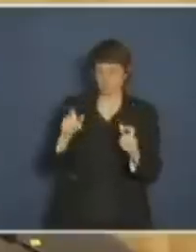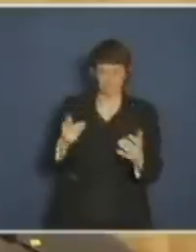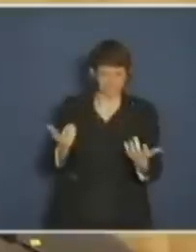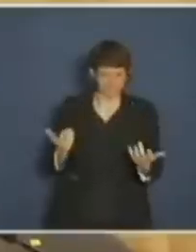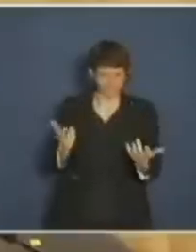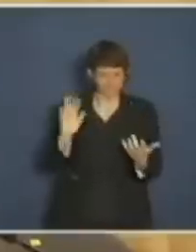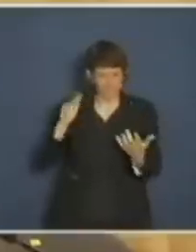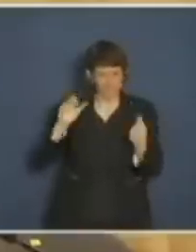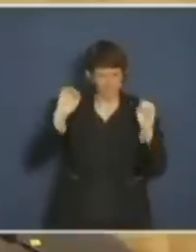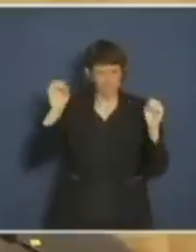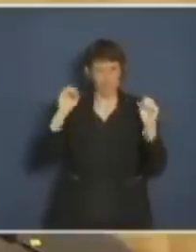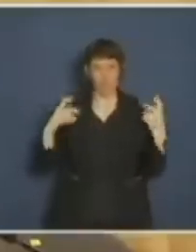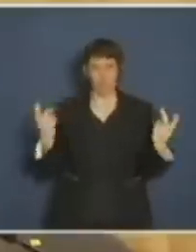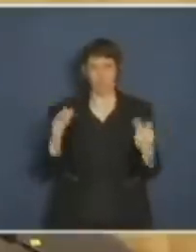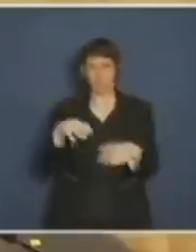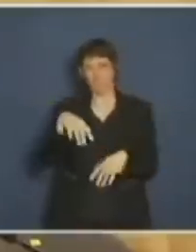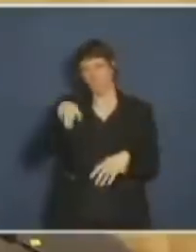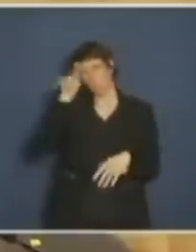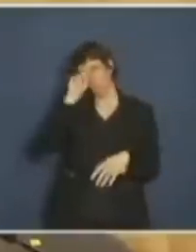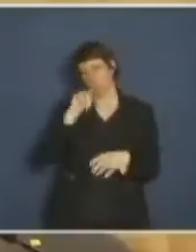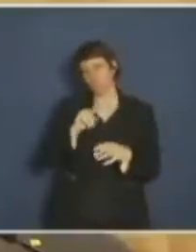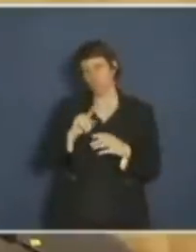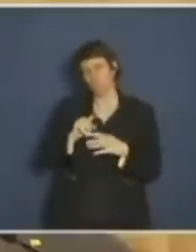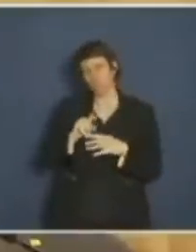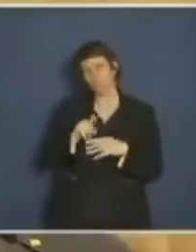Bevölkerung, oder ist es doch eher die deutsche Schnecke?